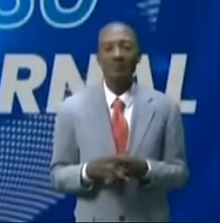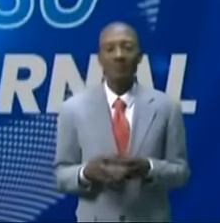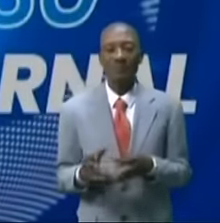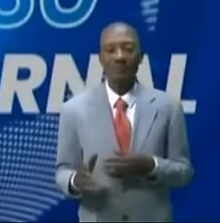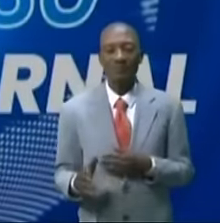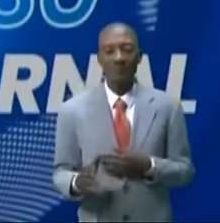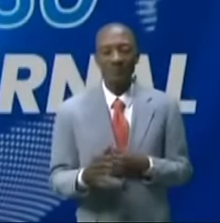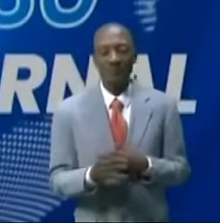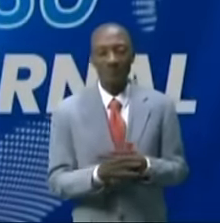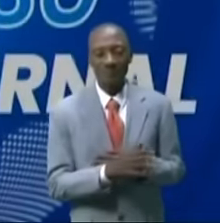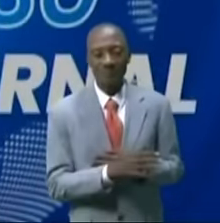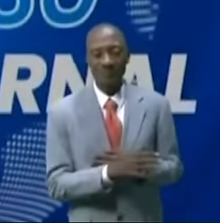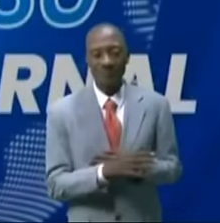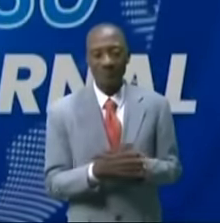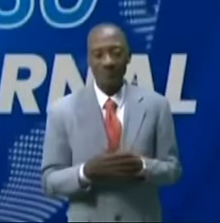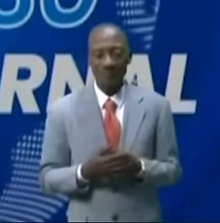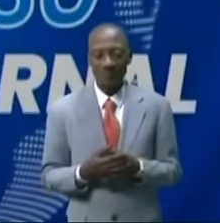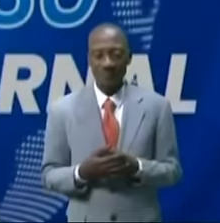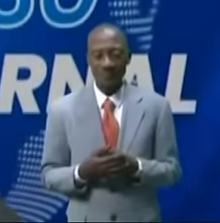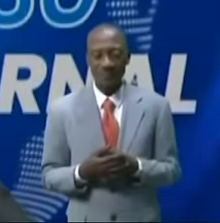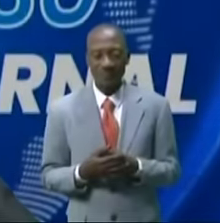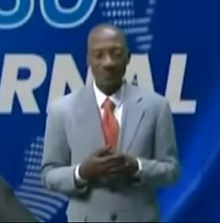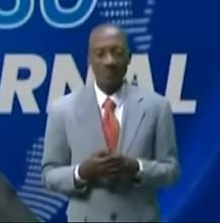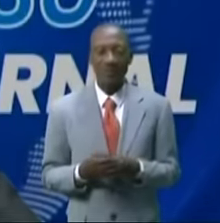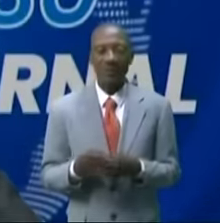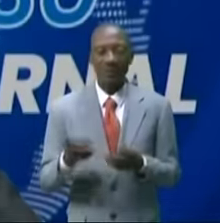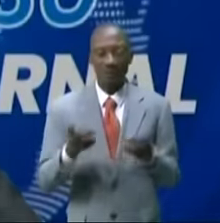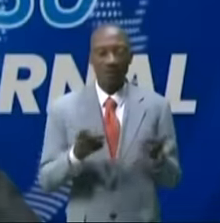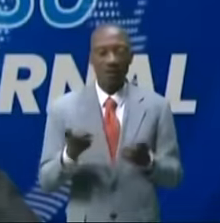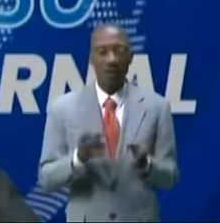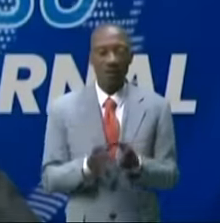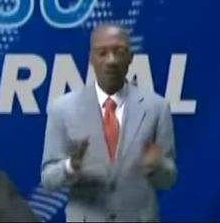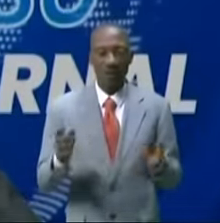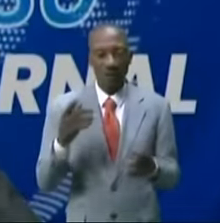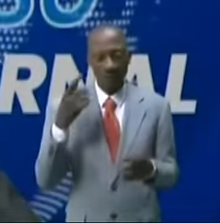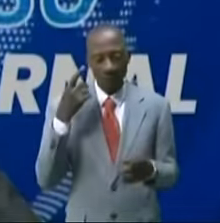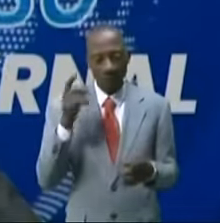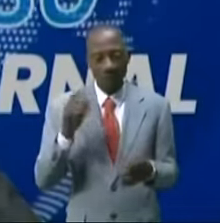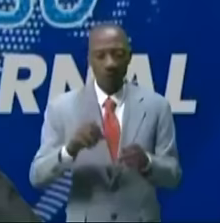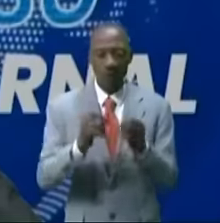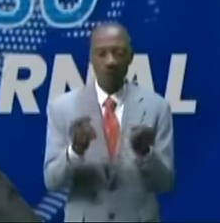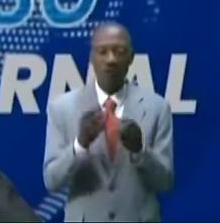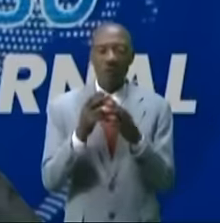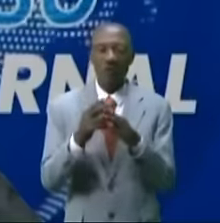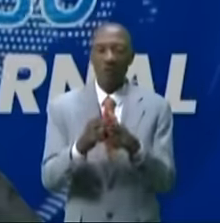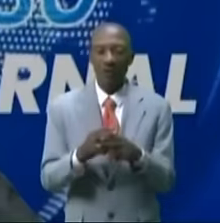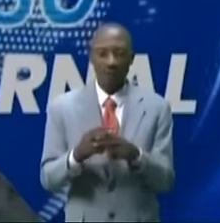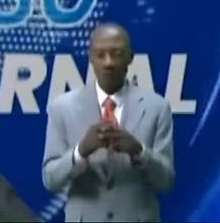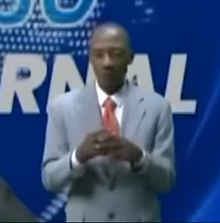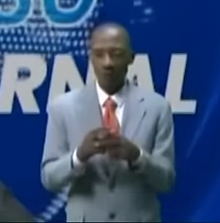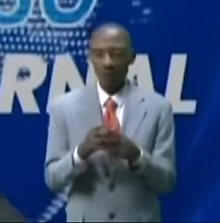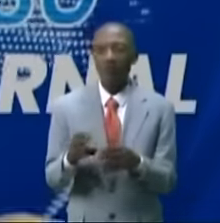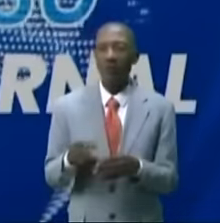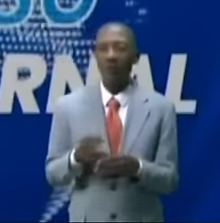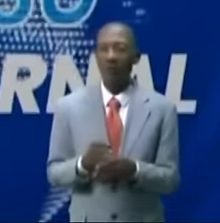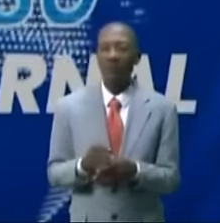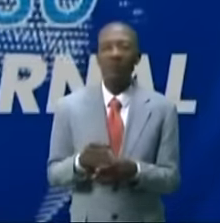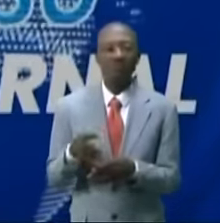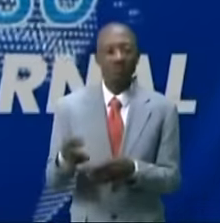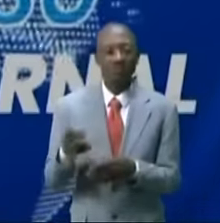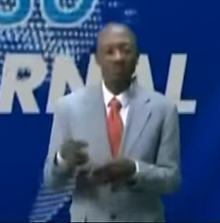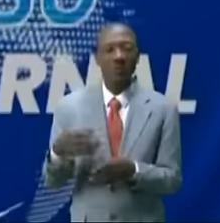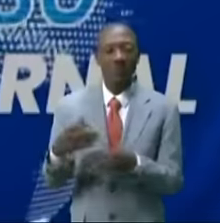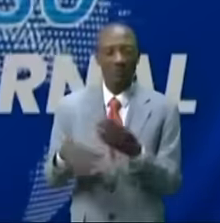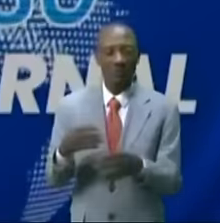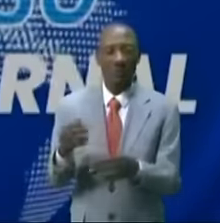Le directeur général de l'Office congolais des contrôles poursuit sa tournée d'inspection dans la province du Congo central. À l'étape de la ville de